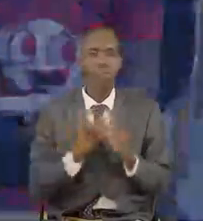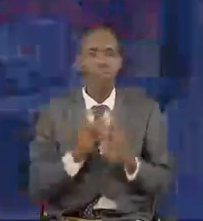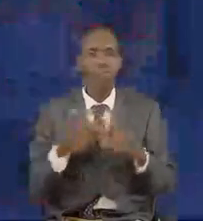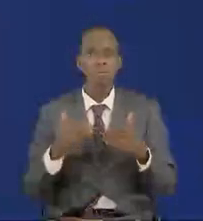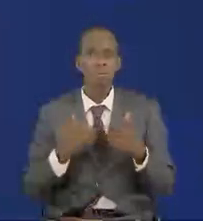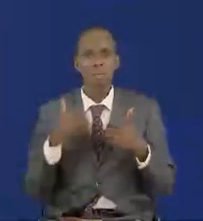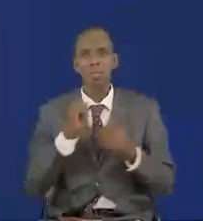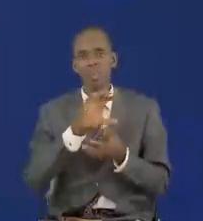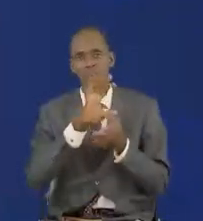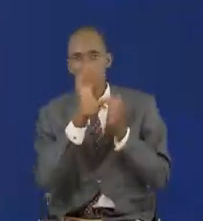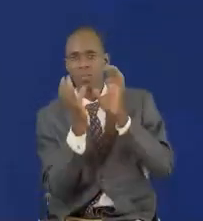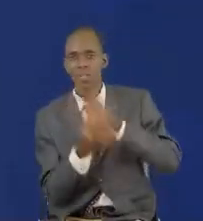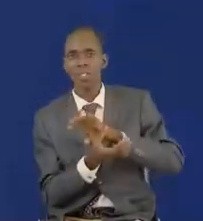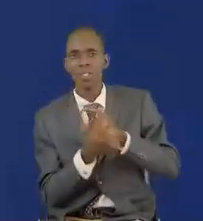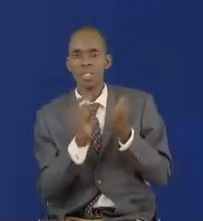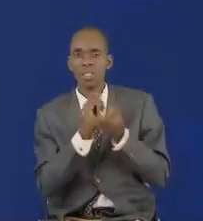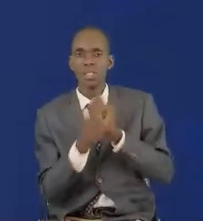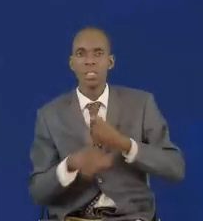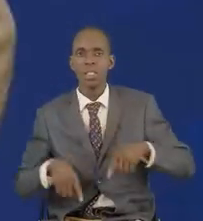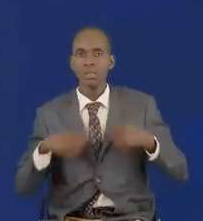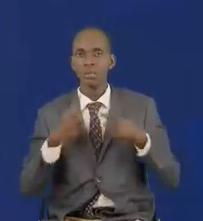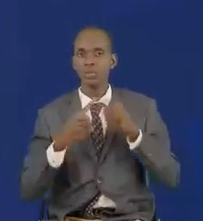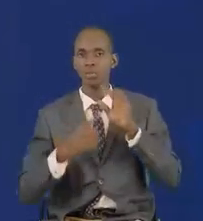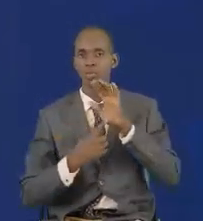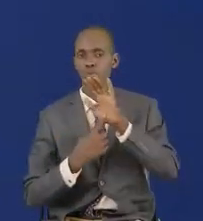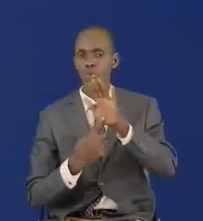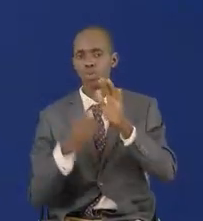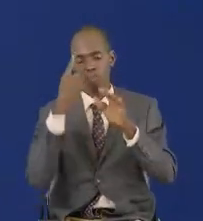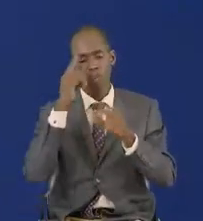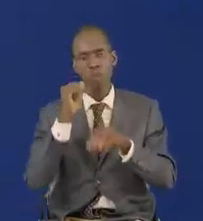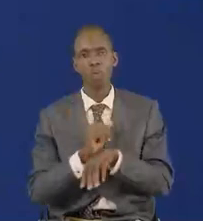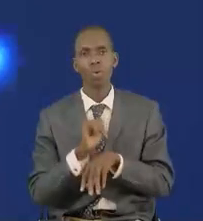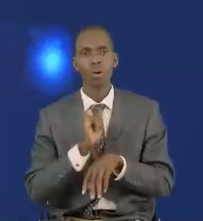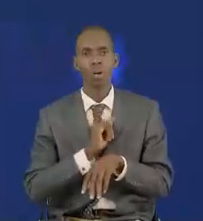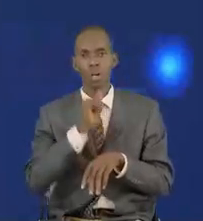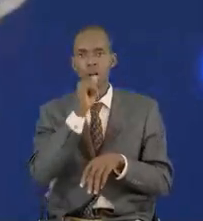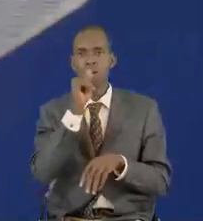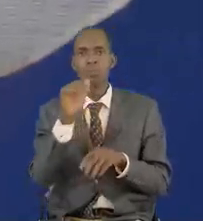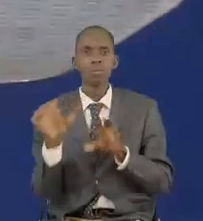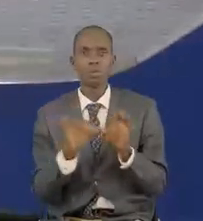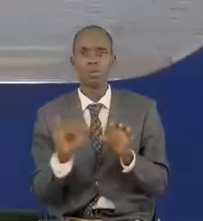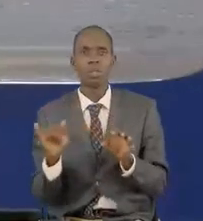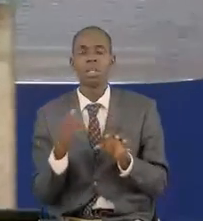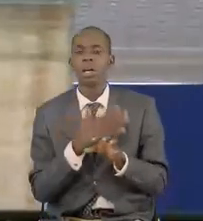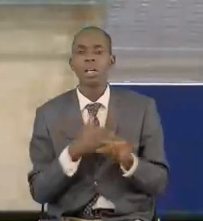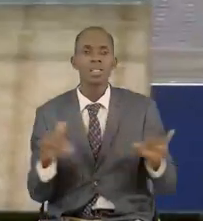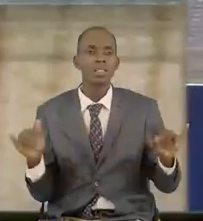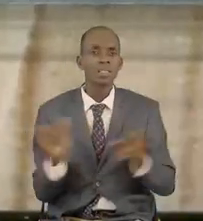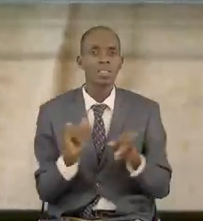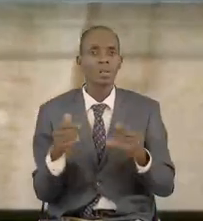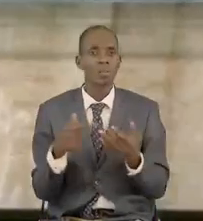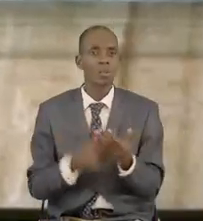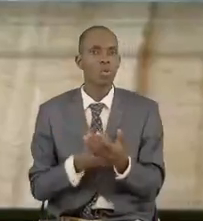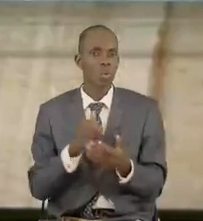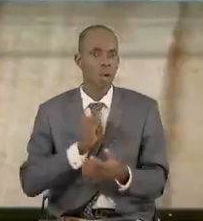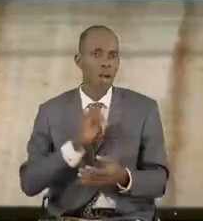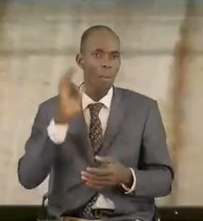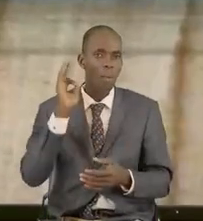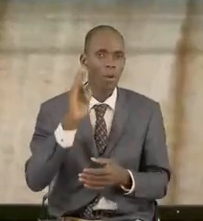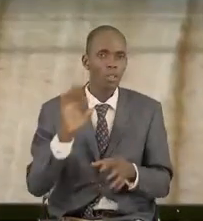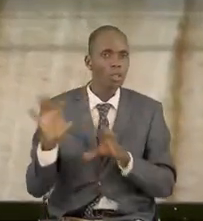vies converties à montrer pour l'oeuvre que je fais et l'évangile que je prêche